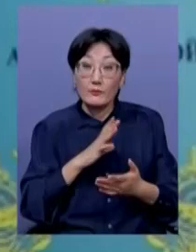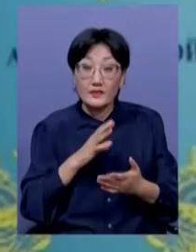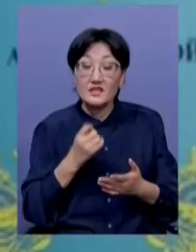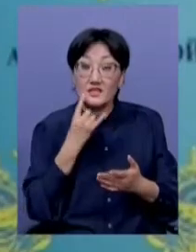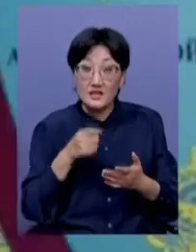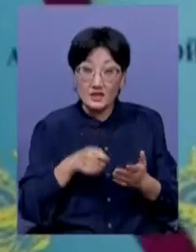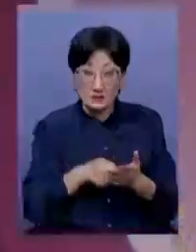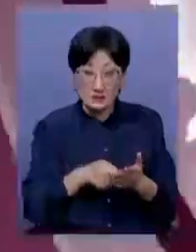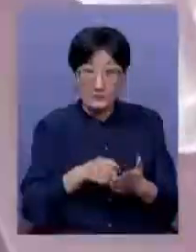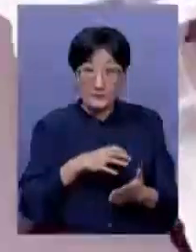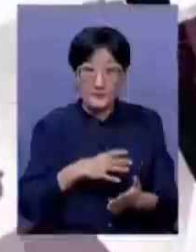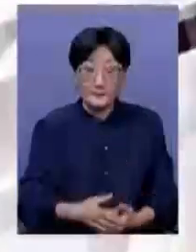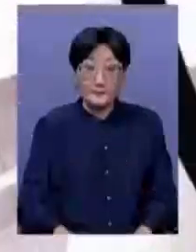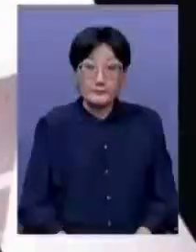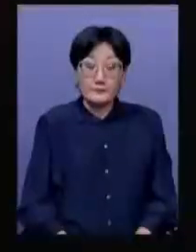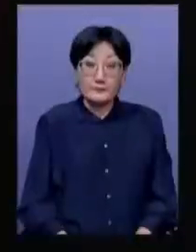на зарядке.